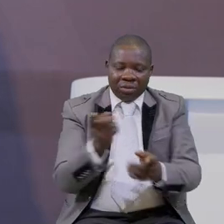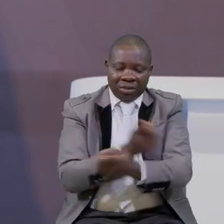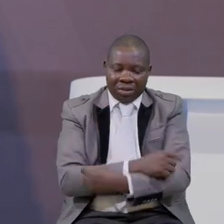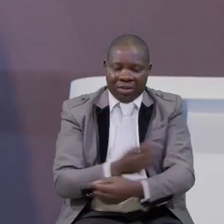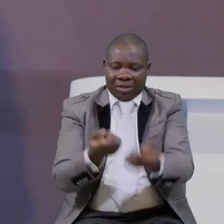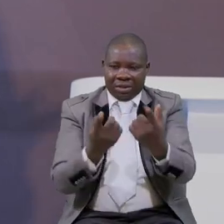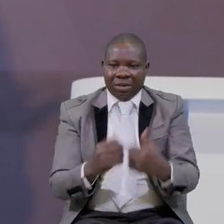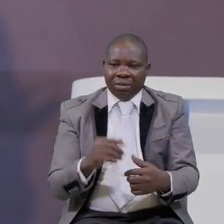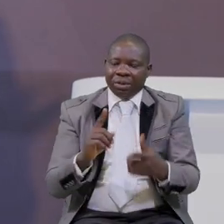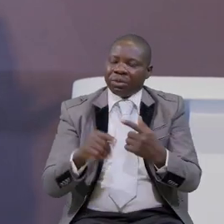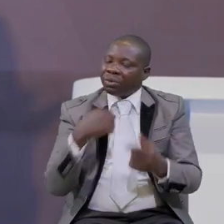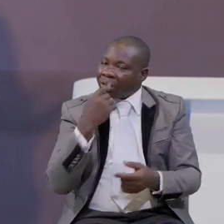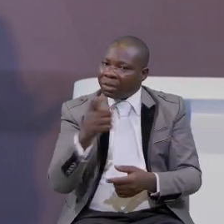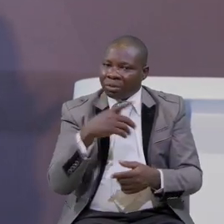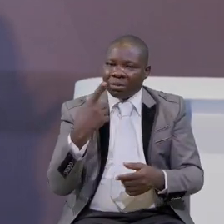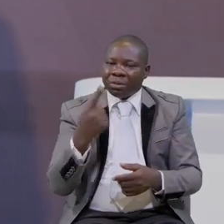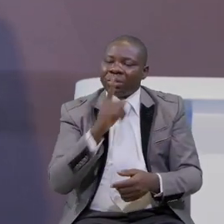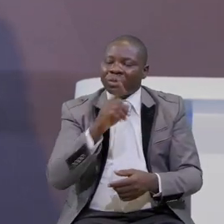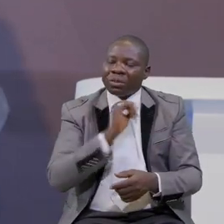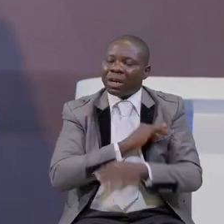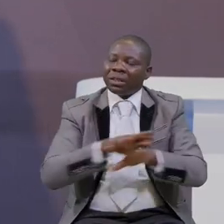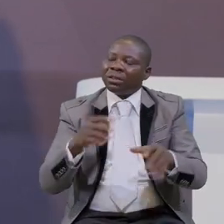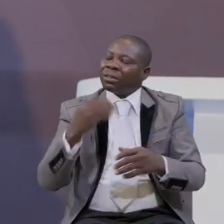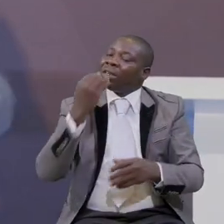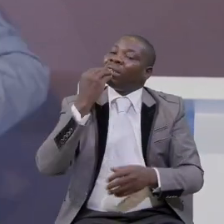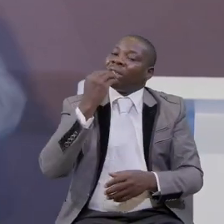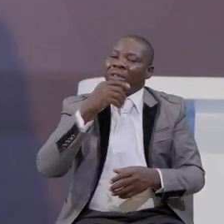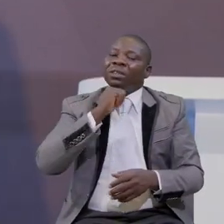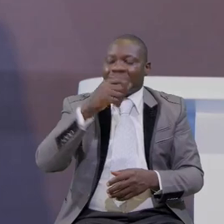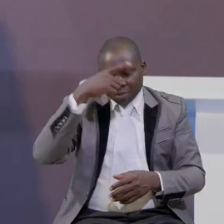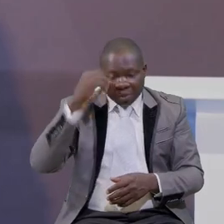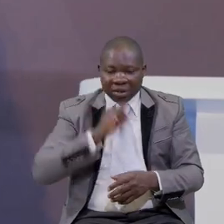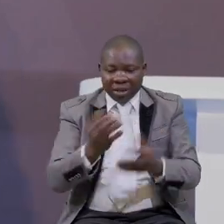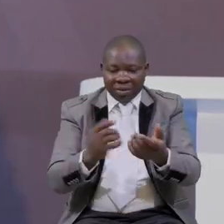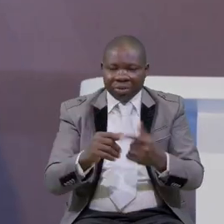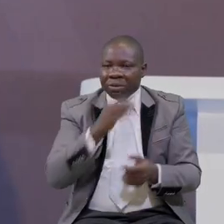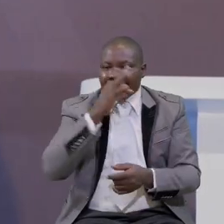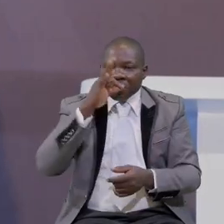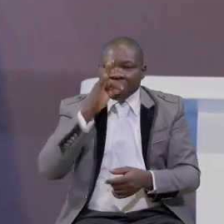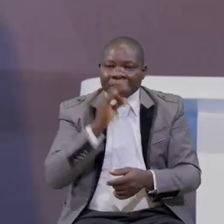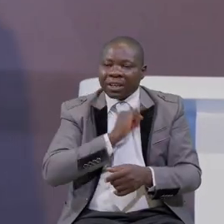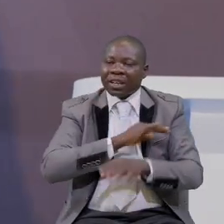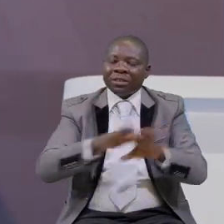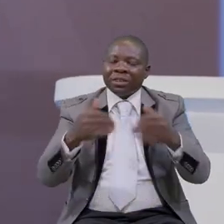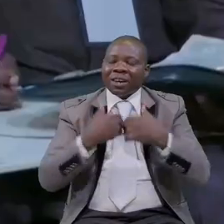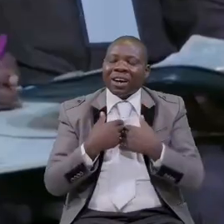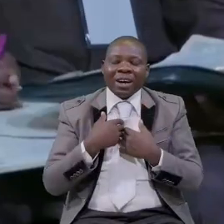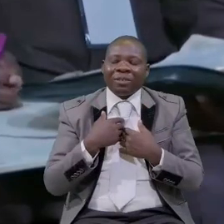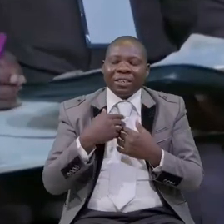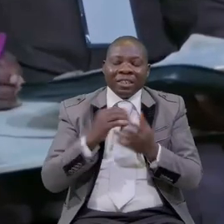vérité, je n'ai pas mangé. Pas parce que je voulais jeûner, je n'avais plus